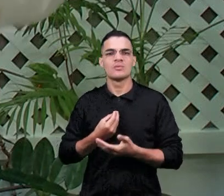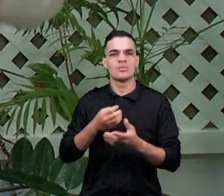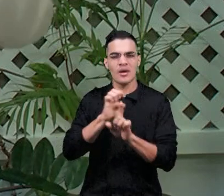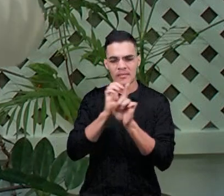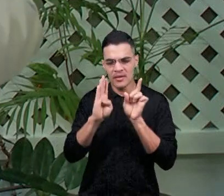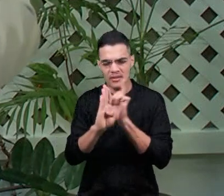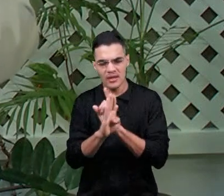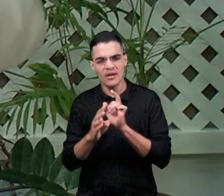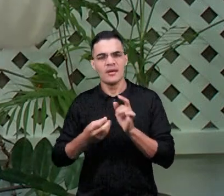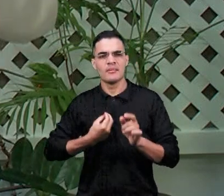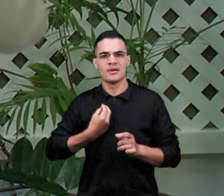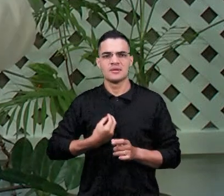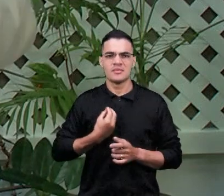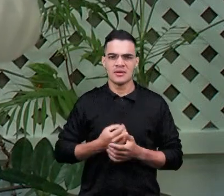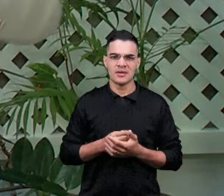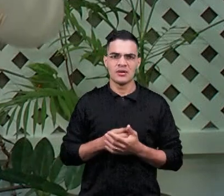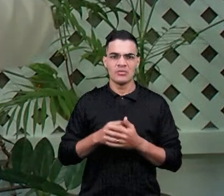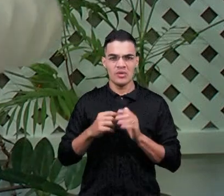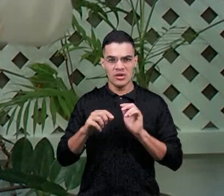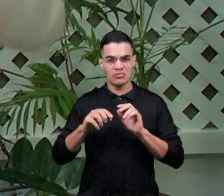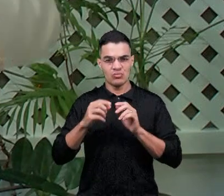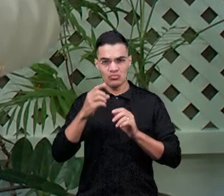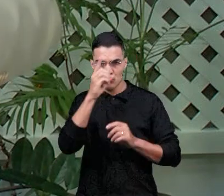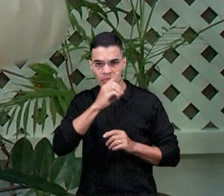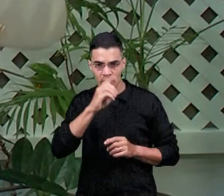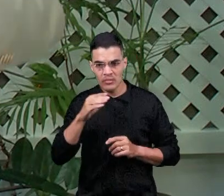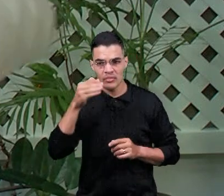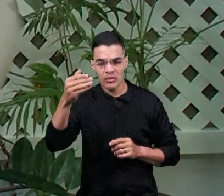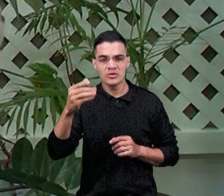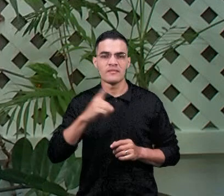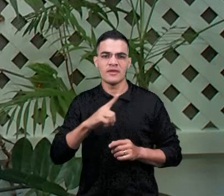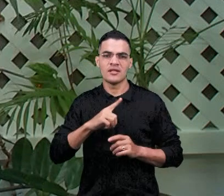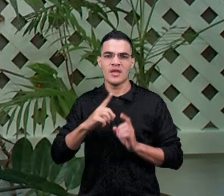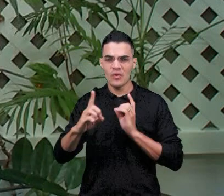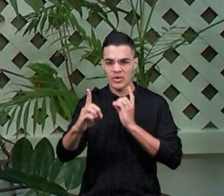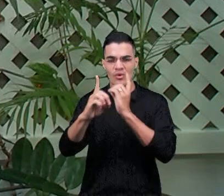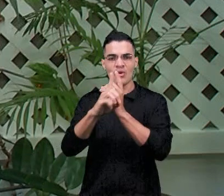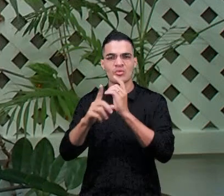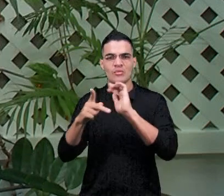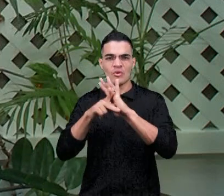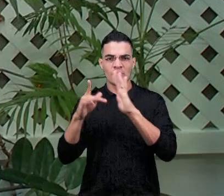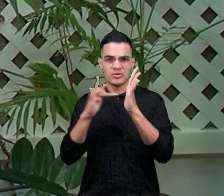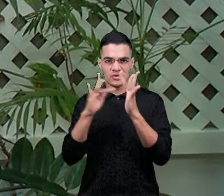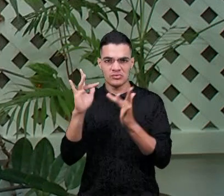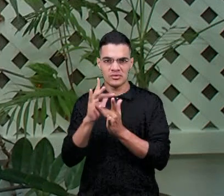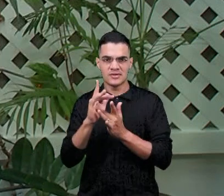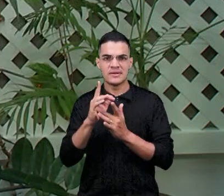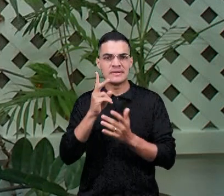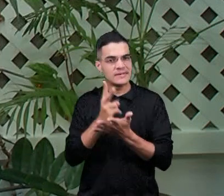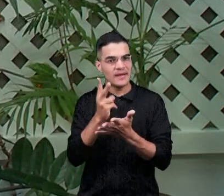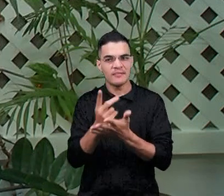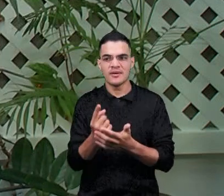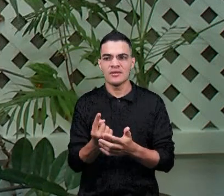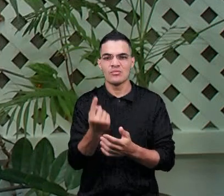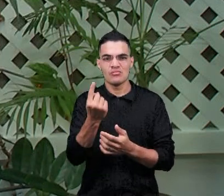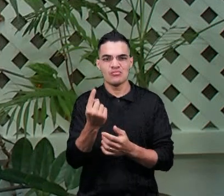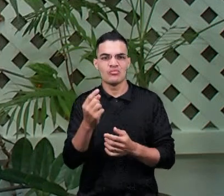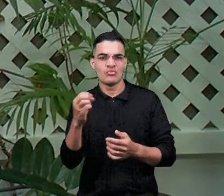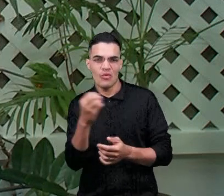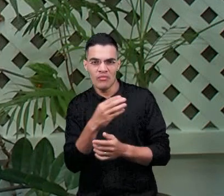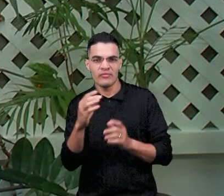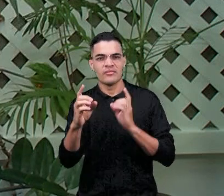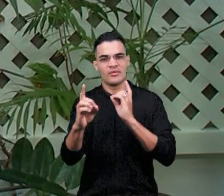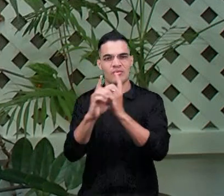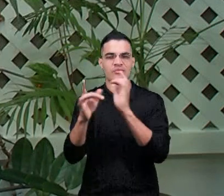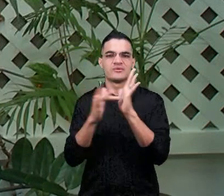Jésus. Donc, les rencontres, chaque fois, nous allons traiter une rencontre. Que Dieu bénisse à tous. Je